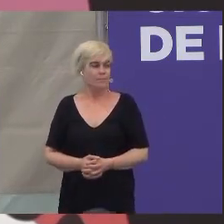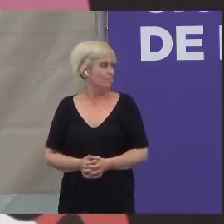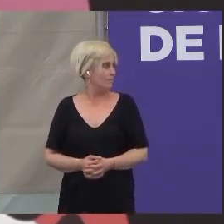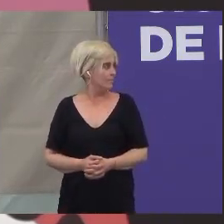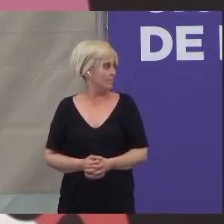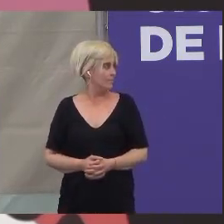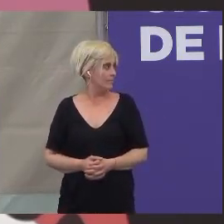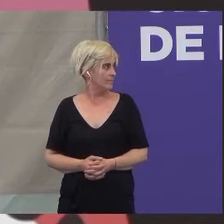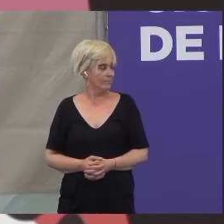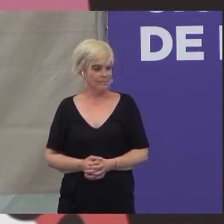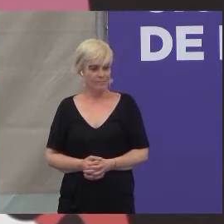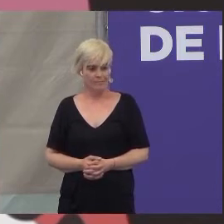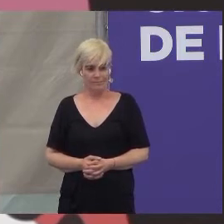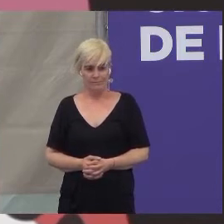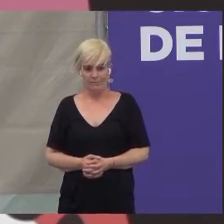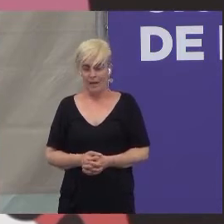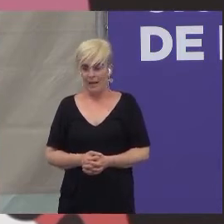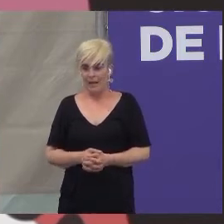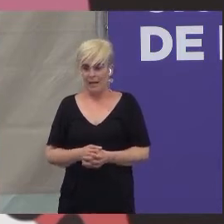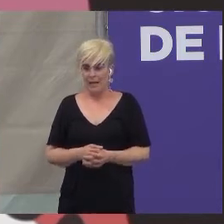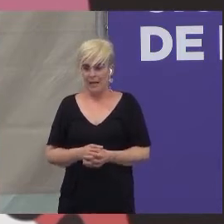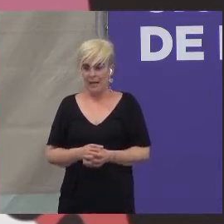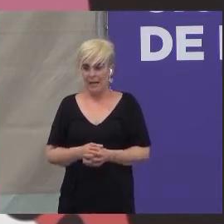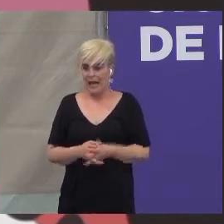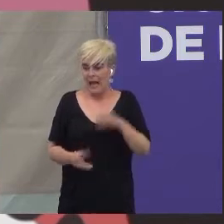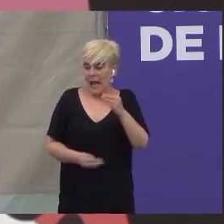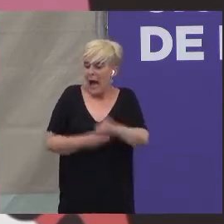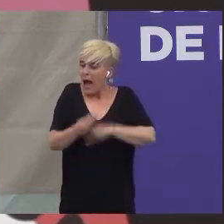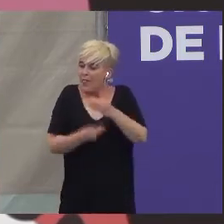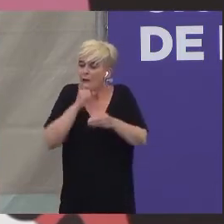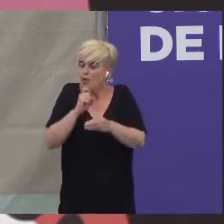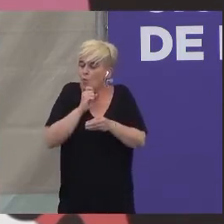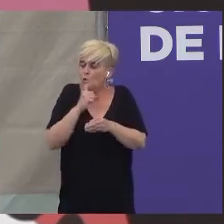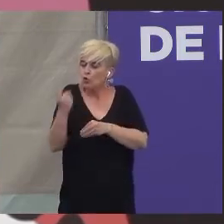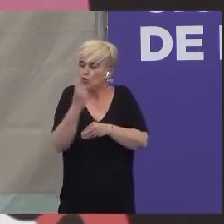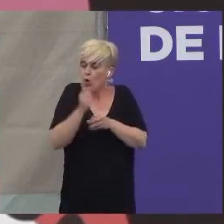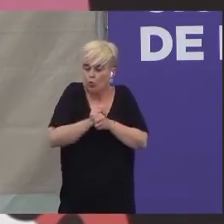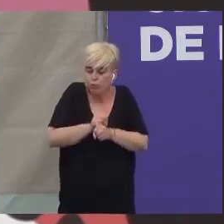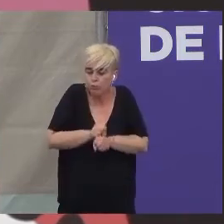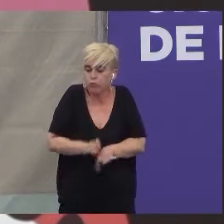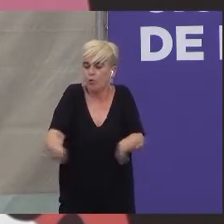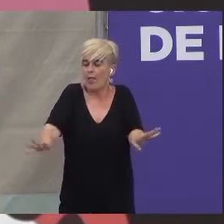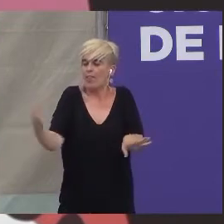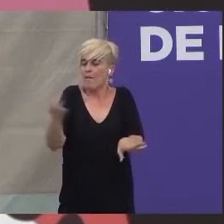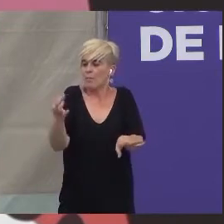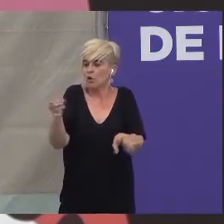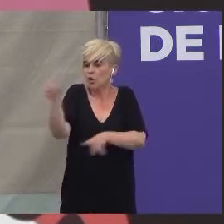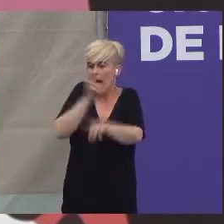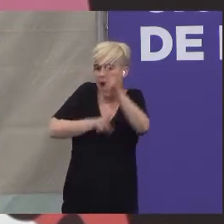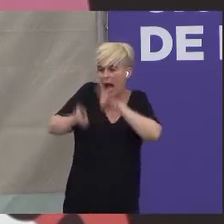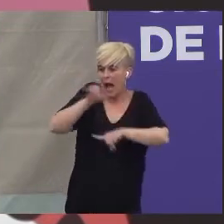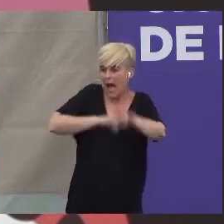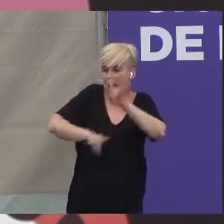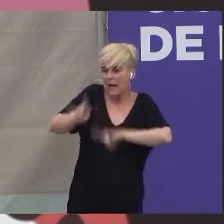Com podem fer tot això? No només extenent-nos, Hem de ser atractius i per a